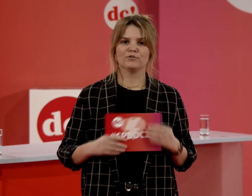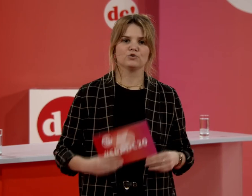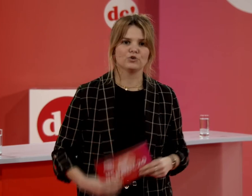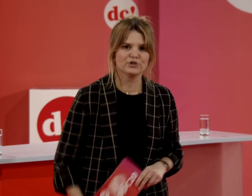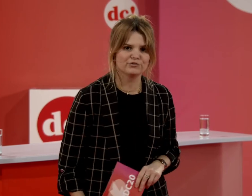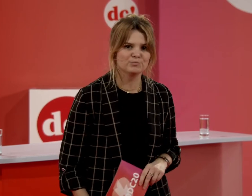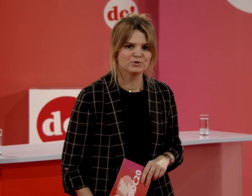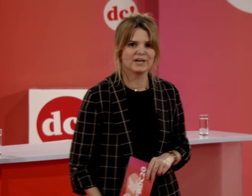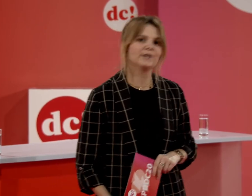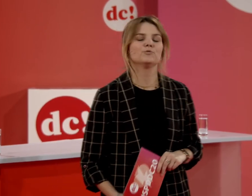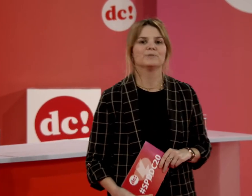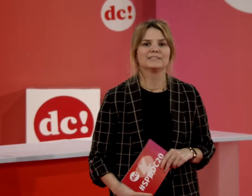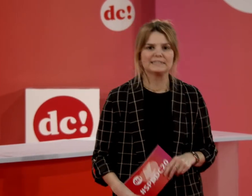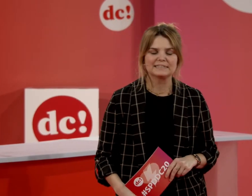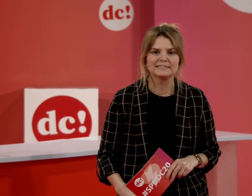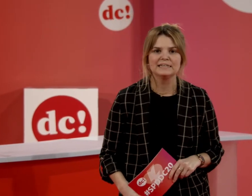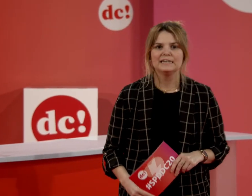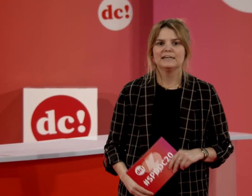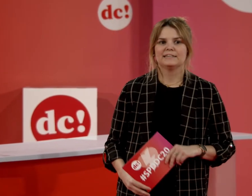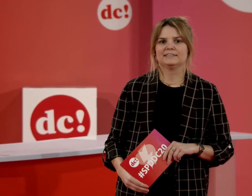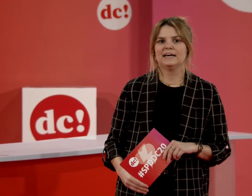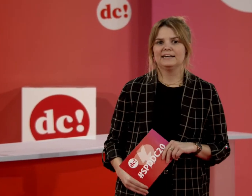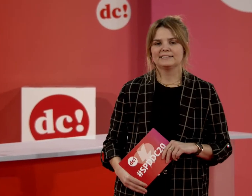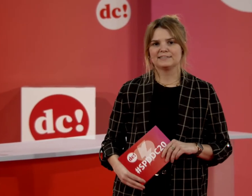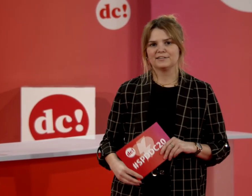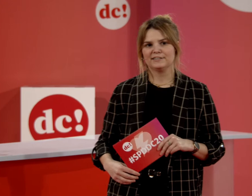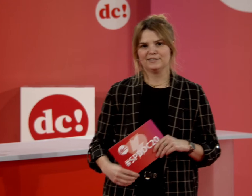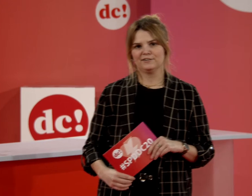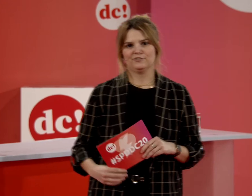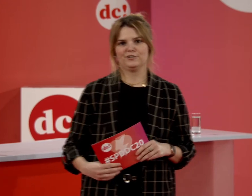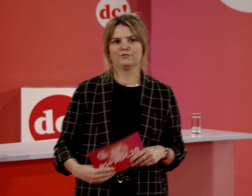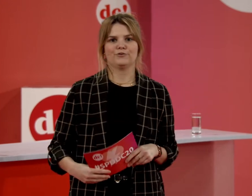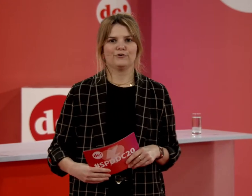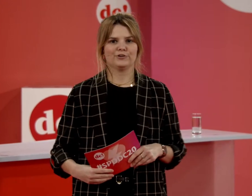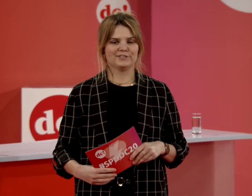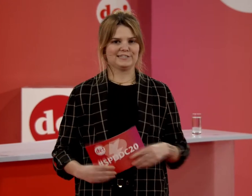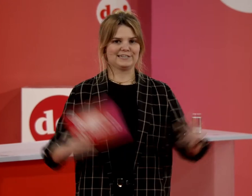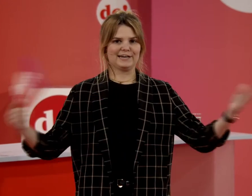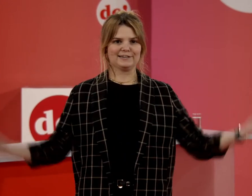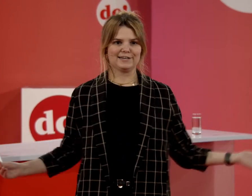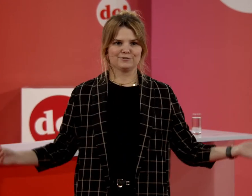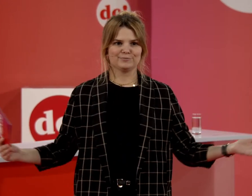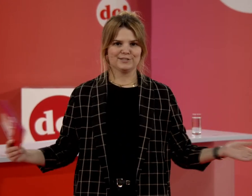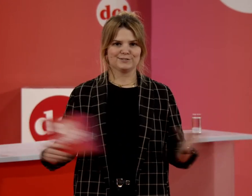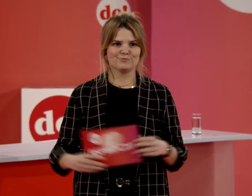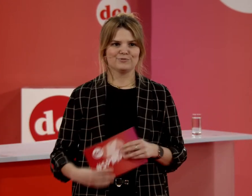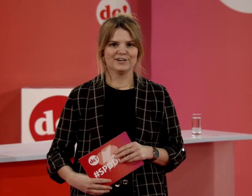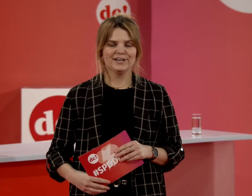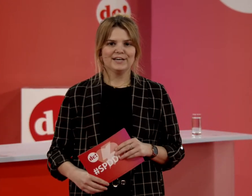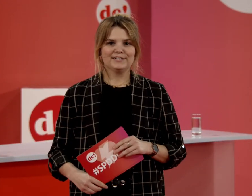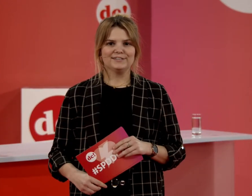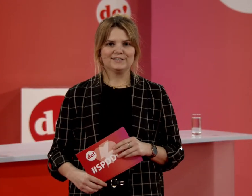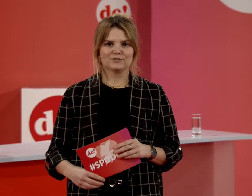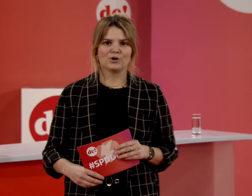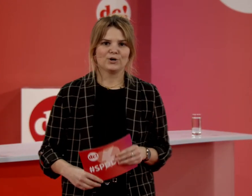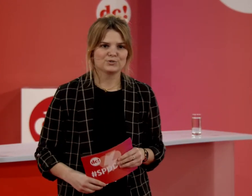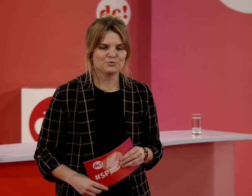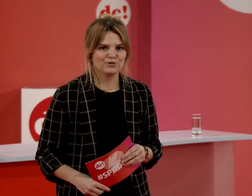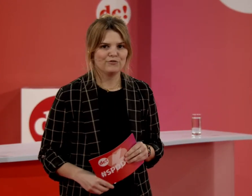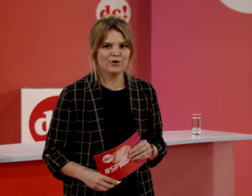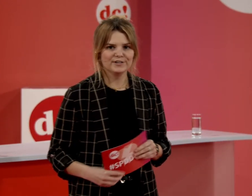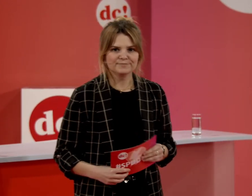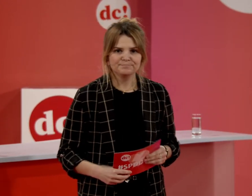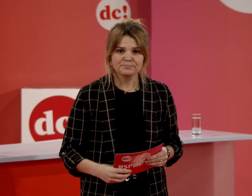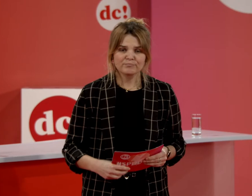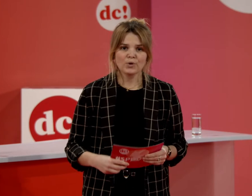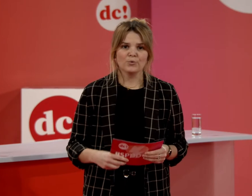das auf deutsch simultan übersetzen das heißt jeder und jede von euch herzlich eingeladen um 16 uhr hier den talk zu